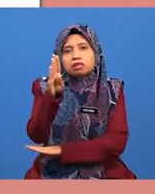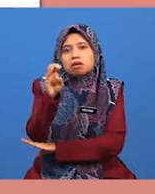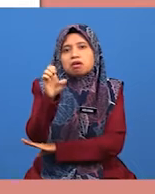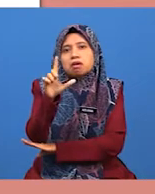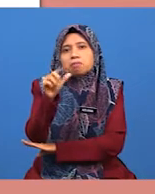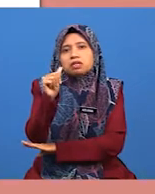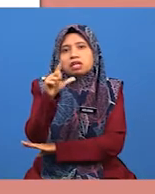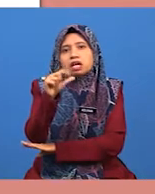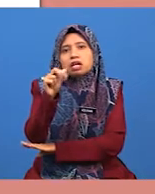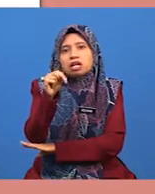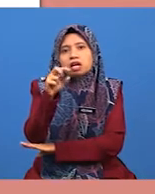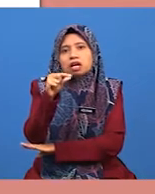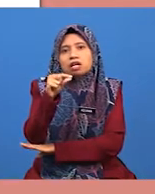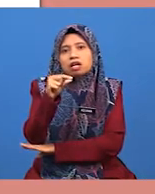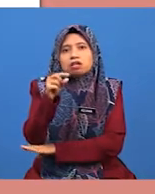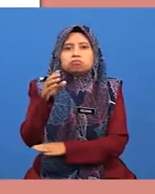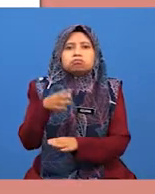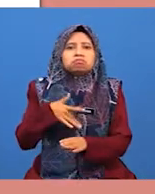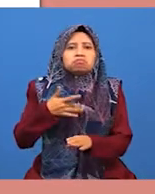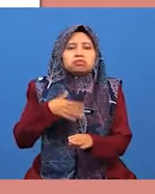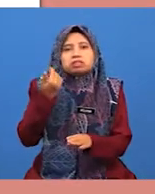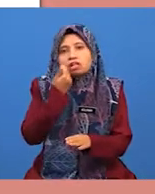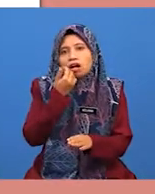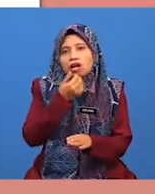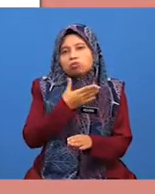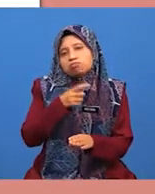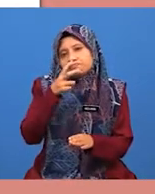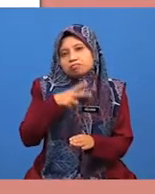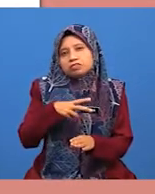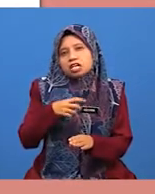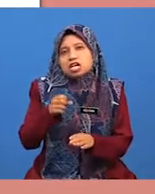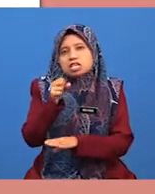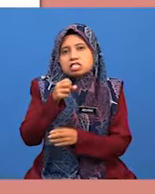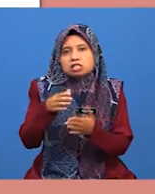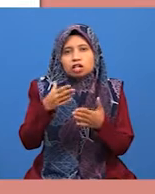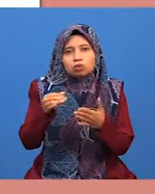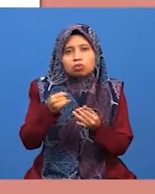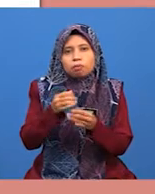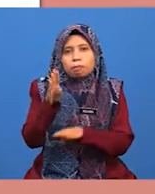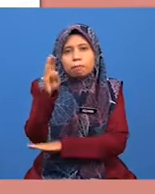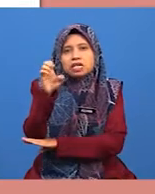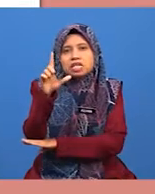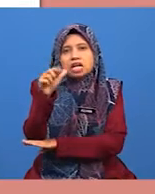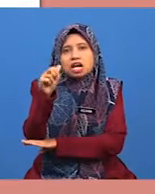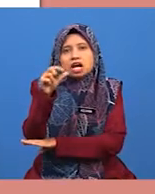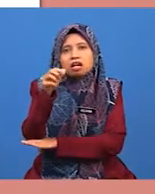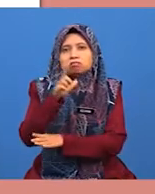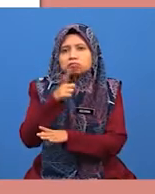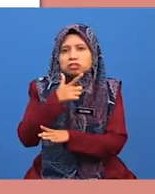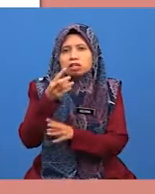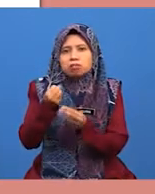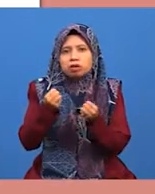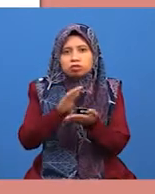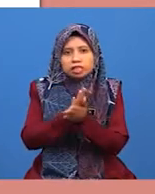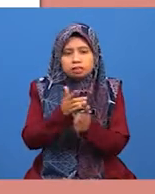belalang. Belalang berasa malu dan menyesal. Semenjak itu, belalang tidak mahu menjadi pemalas